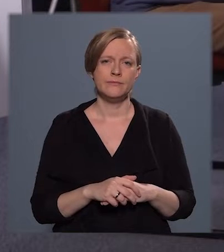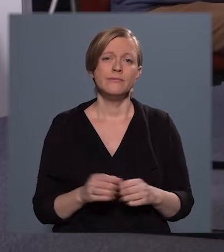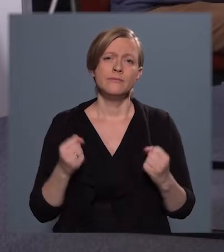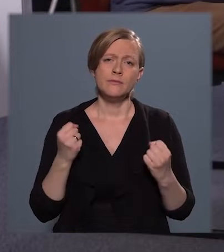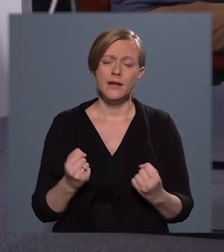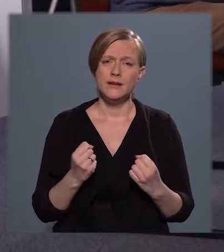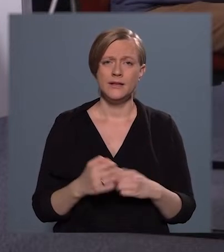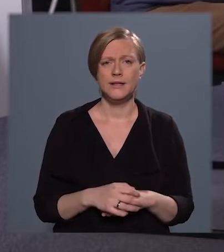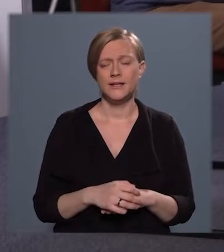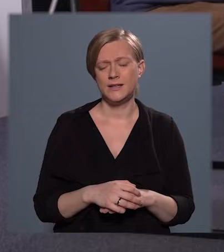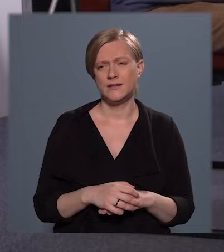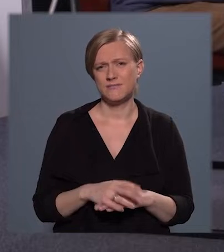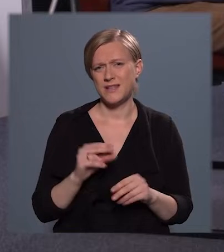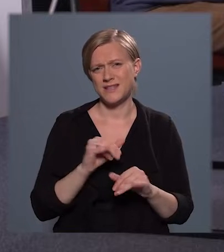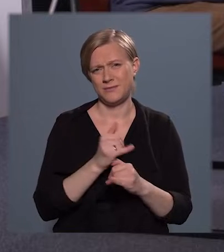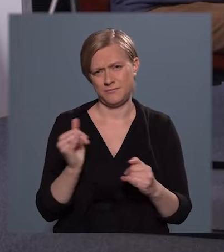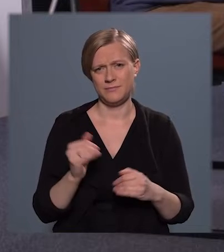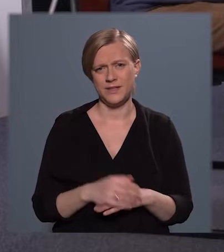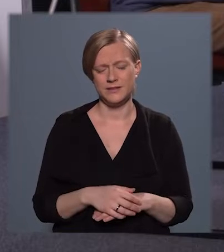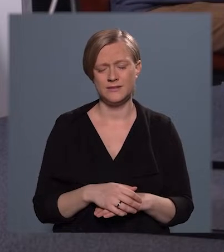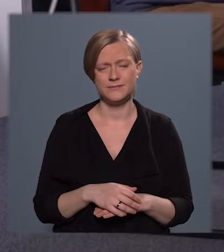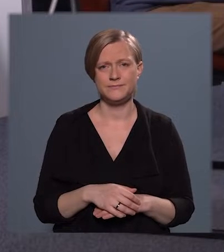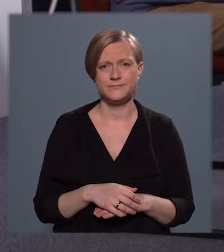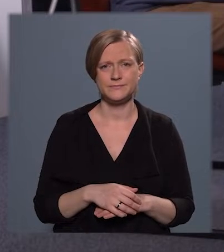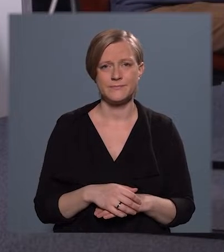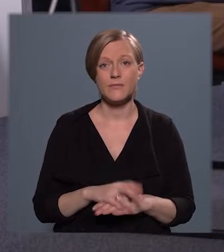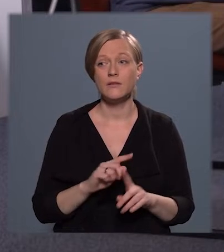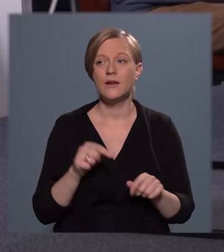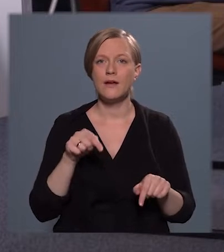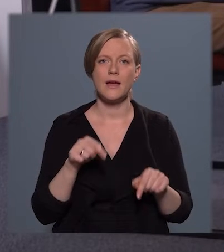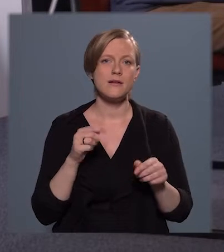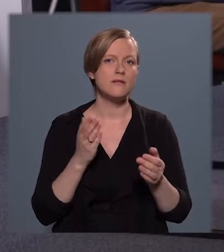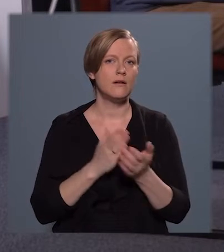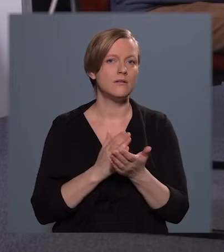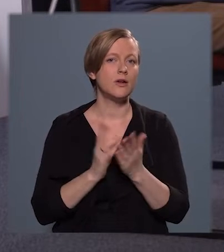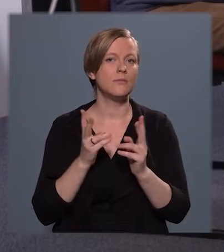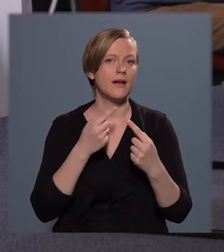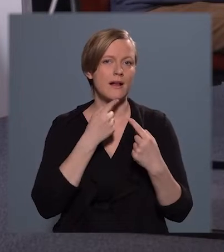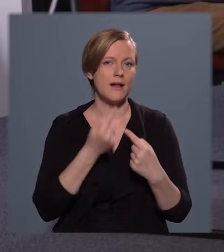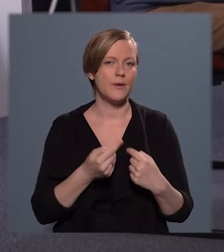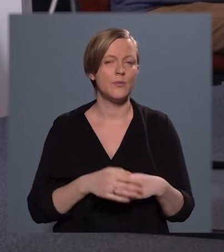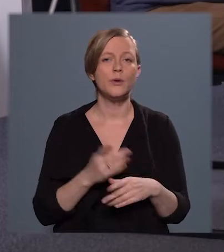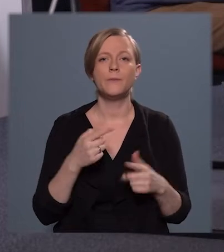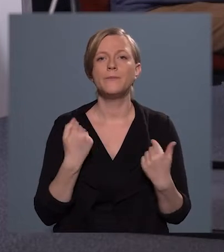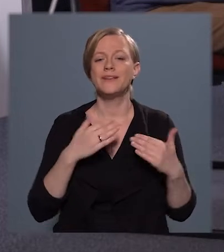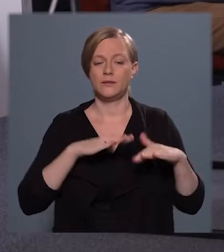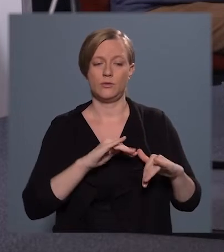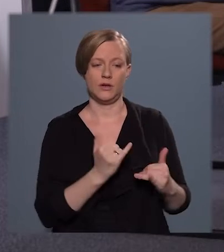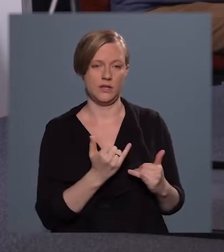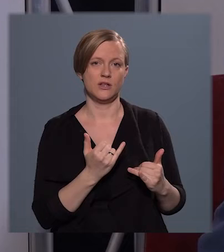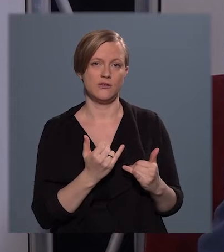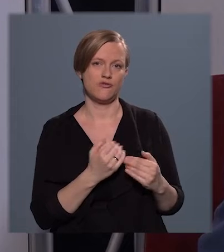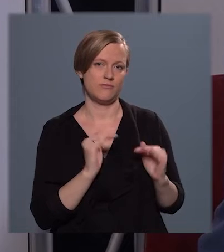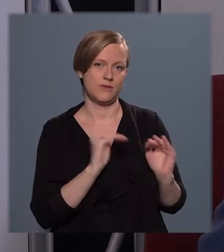nehezen beszél mindenki, de talán ez az alkalom, amikor el kell mondani, hogy mi az itthoniakat is